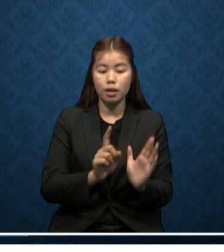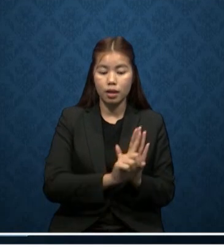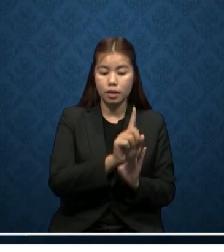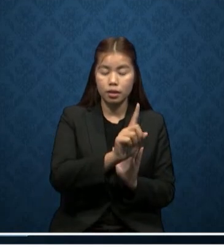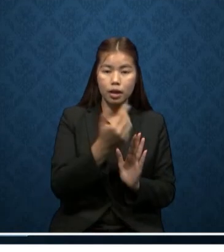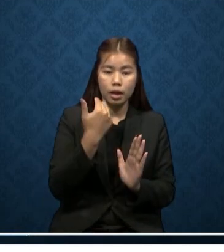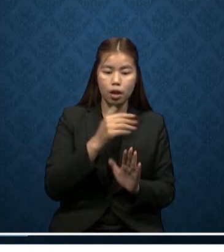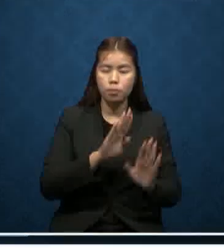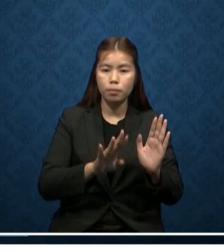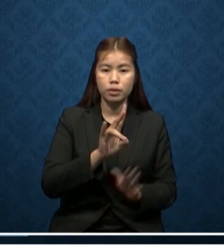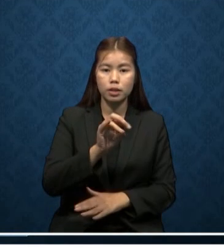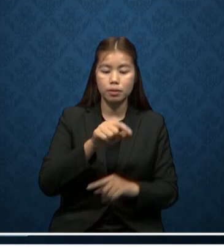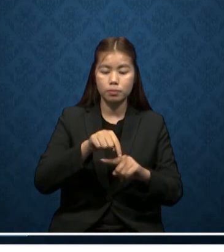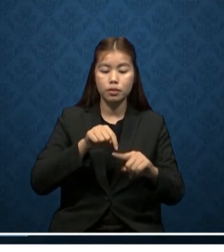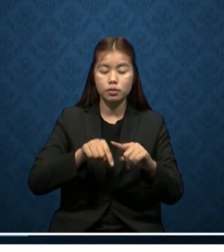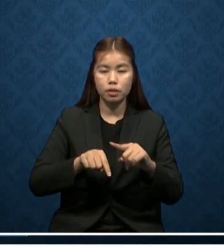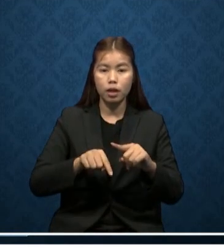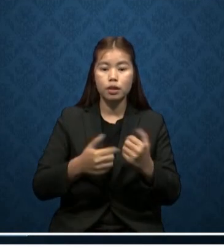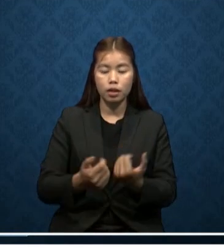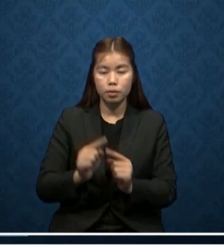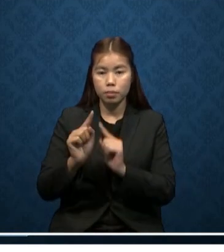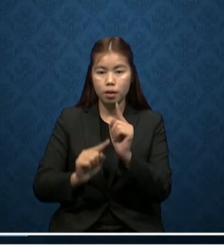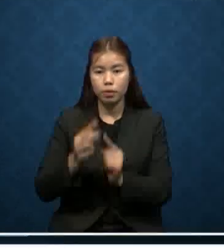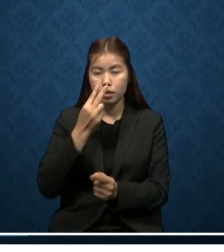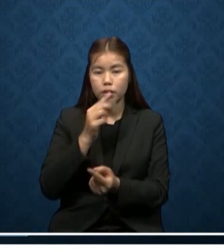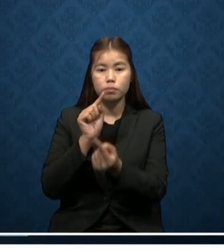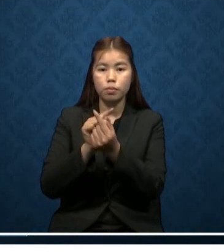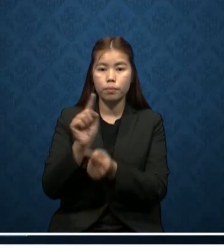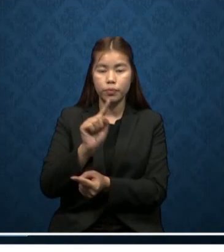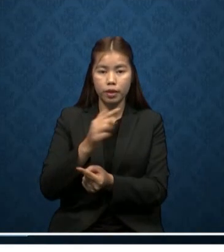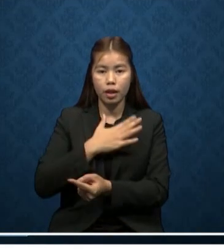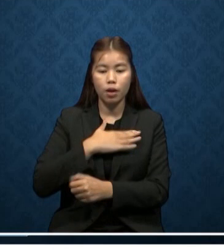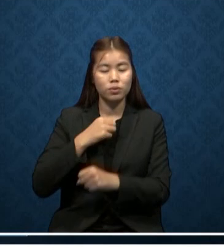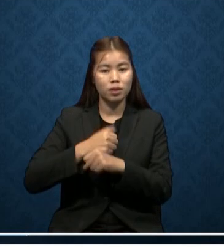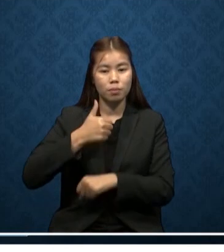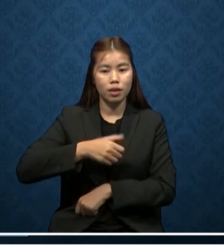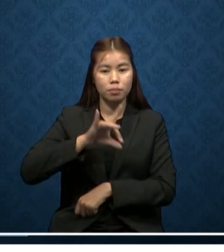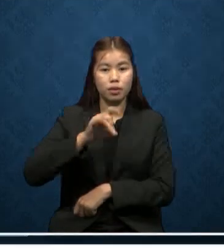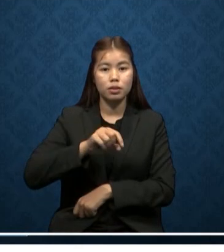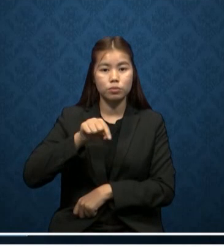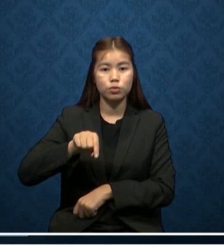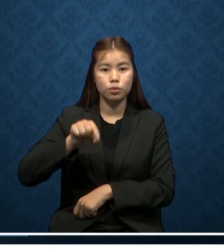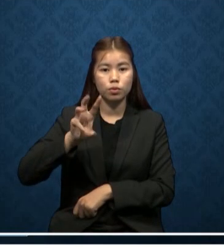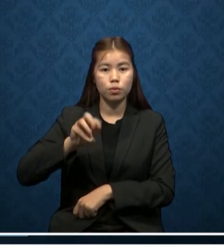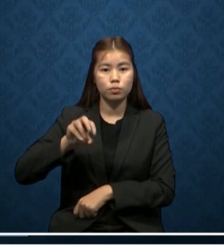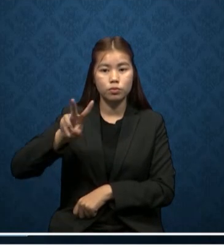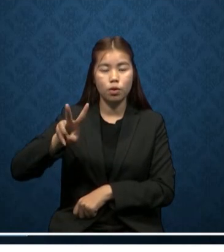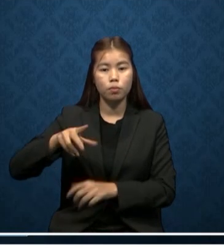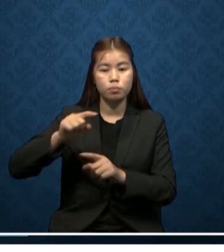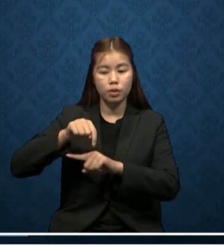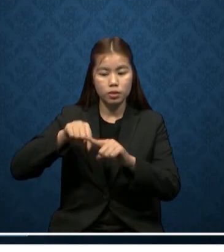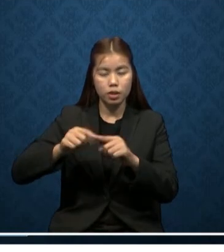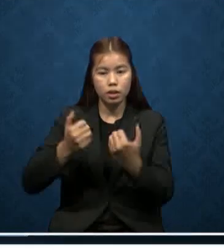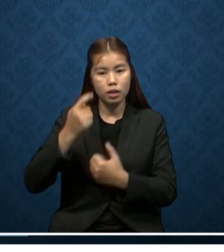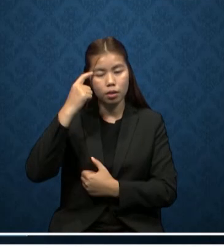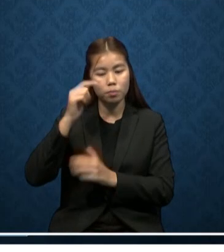กว่า 70%ซึ่งผลการำเนินงานทำได้ 84.2ก็ถือว่าบรรลุเป้าหมายนะครับเป็น